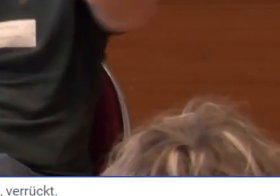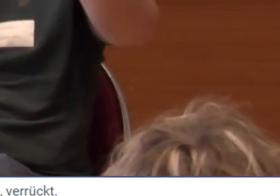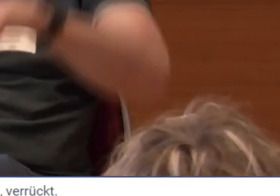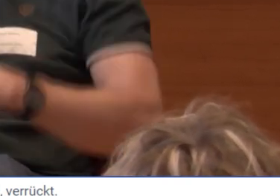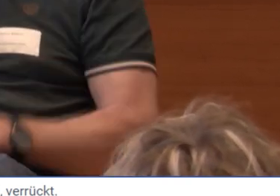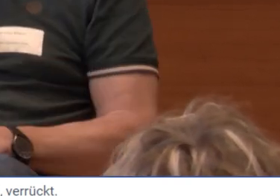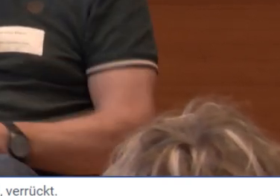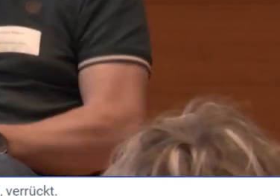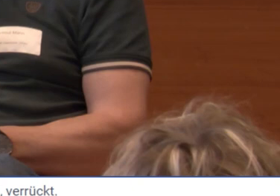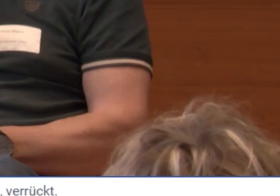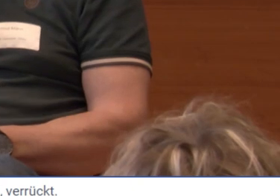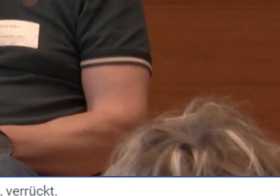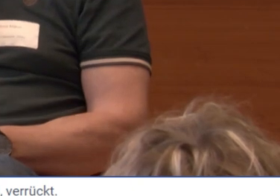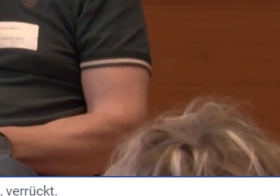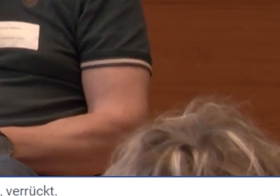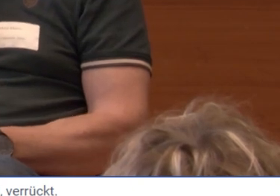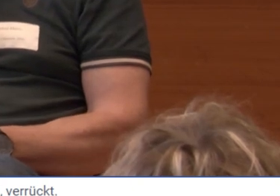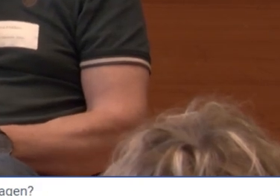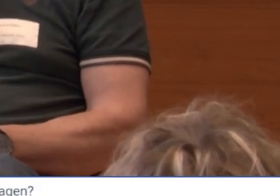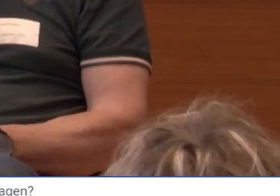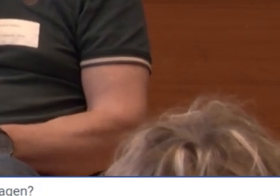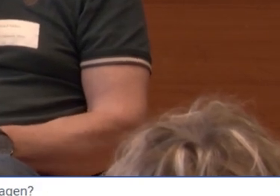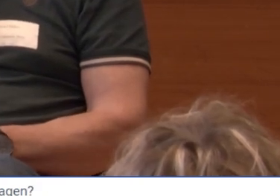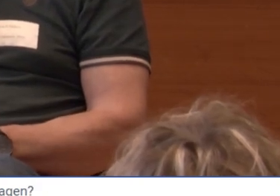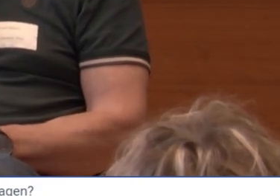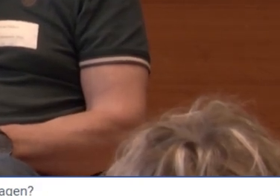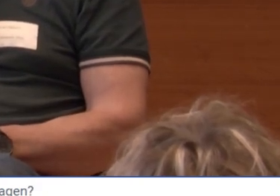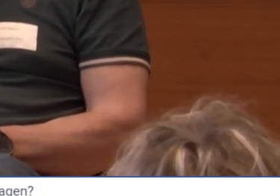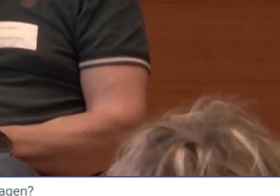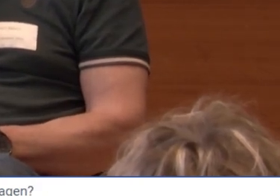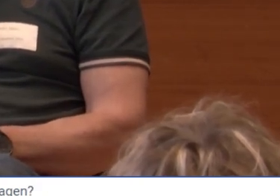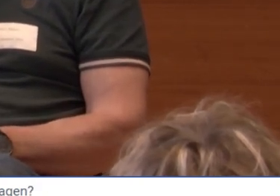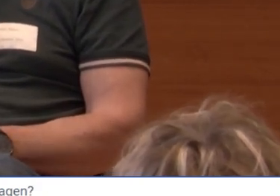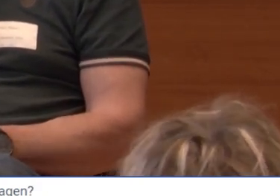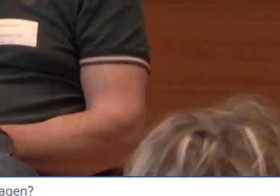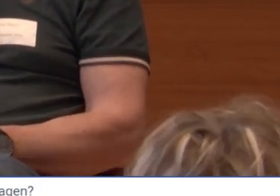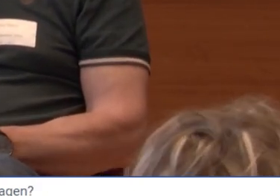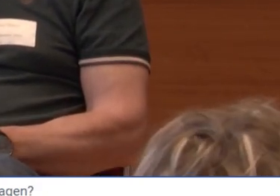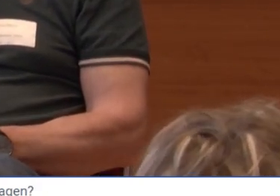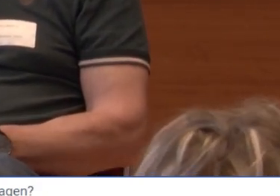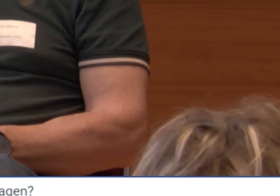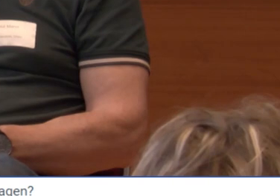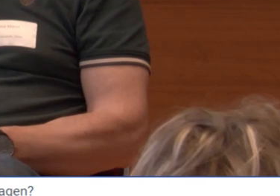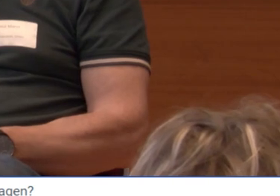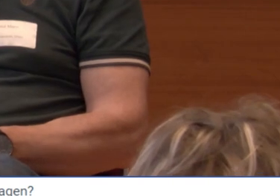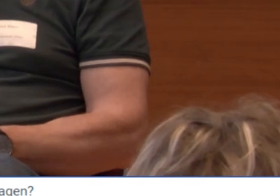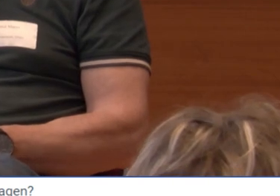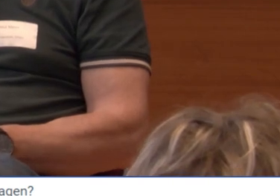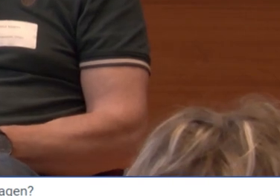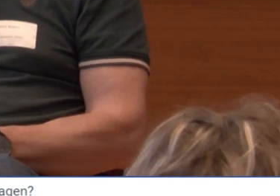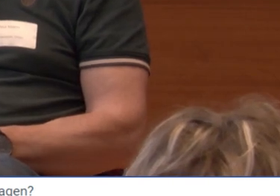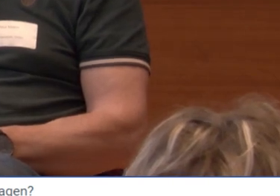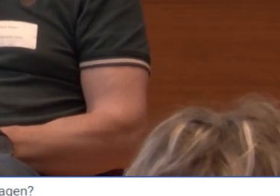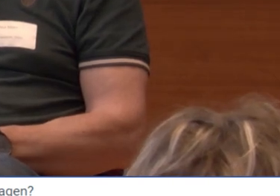eher so auf so einer Metaebene unterwegs bin aber das taucht immer wieder auf so die Fragen der Zuständigkeit wir haben es im Grunde genommen für